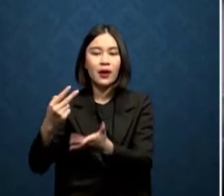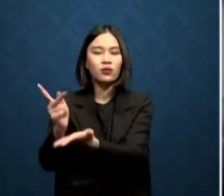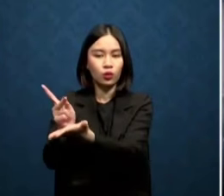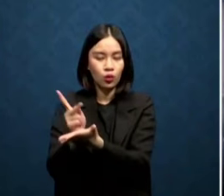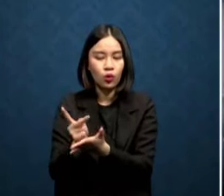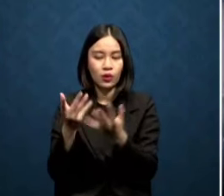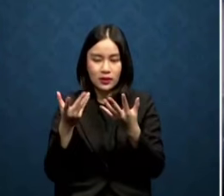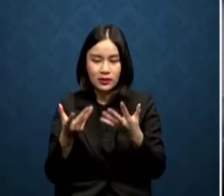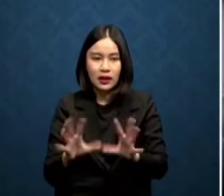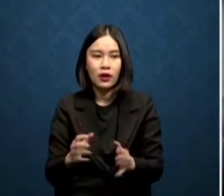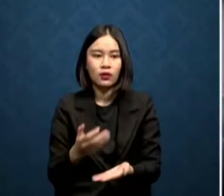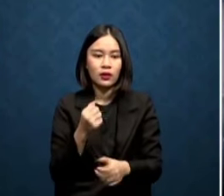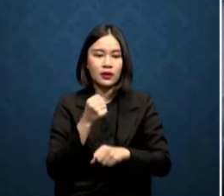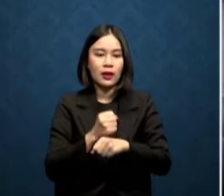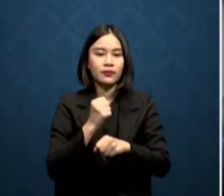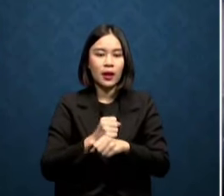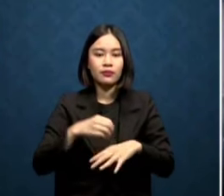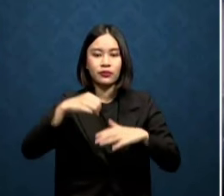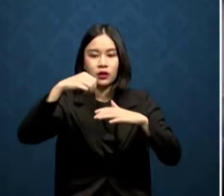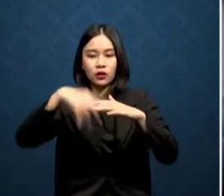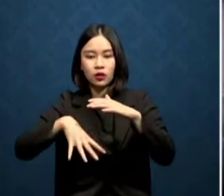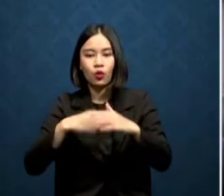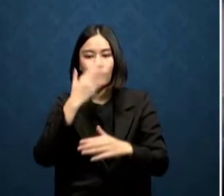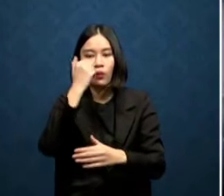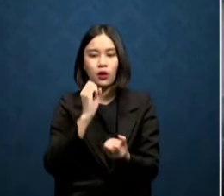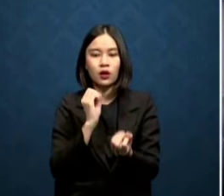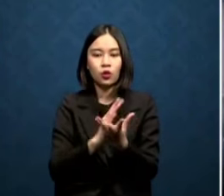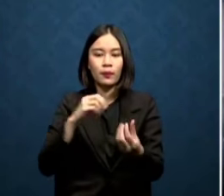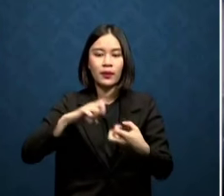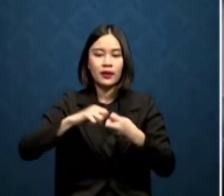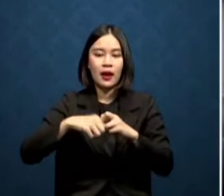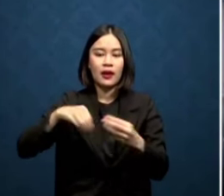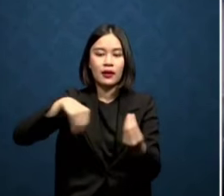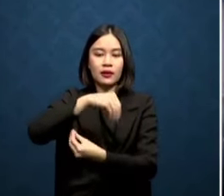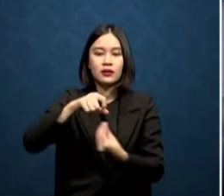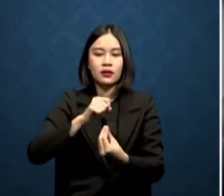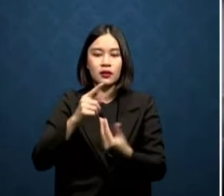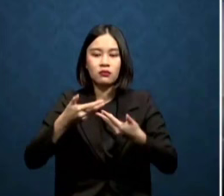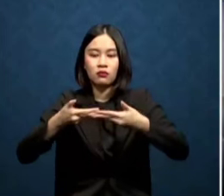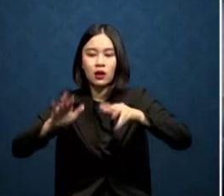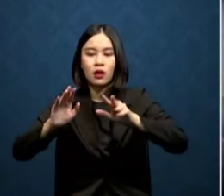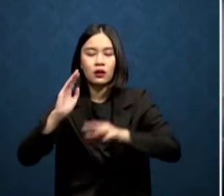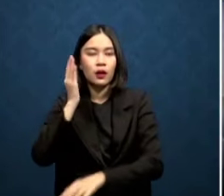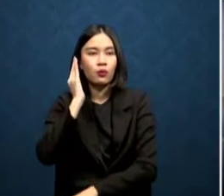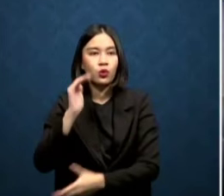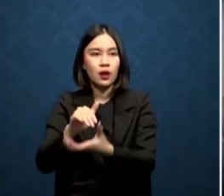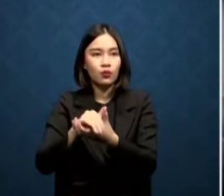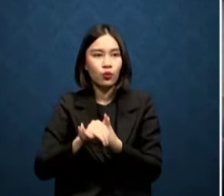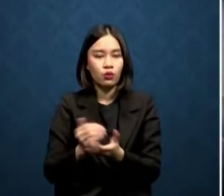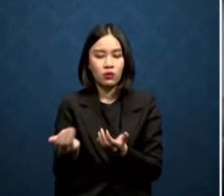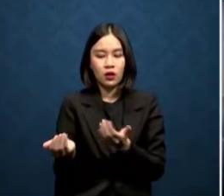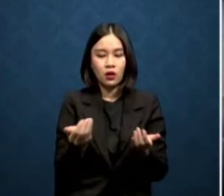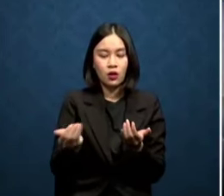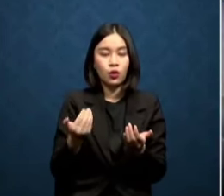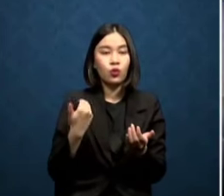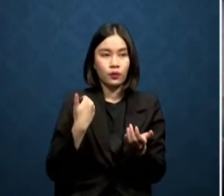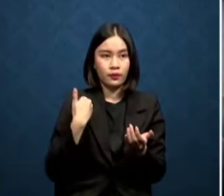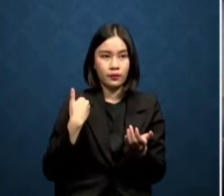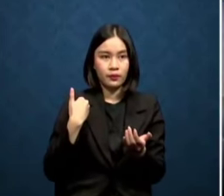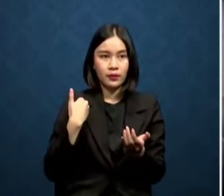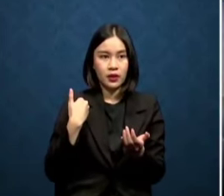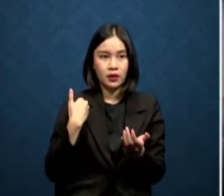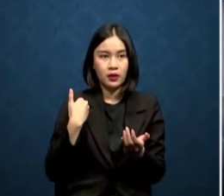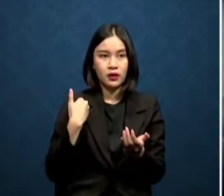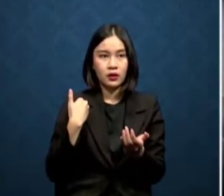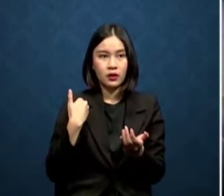แห่งหนึ่งระงับสิทธิ์ในการเบิกถอนเงินทั้งหมดเพื่อนำเงินไปหักชำระหนี้เงินกู้ให้กับธนาคารที่ผ่านมารัฐบาลได้ประกาศห้ามเจ้าหนี้นอกระบบยึด